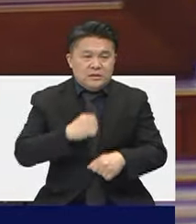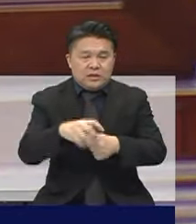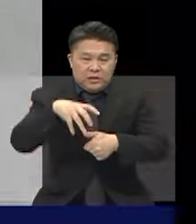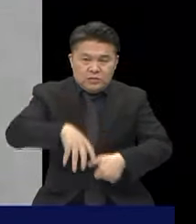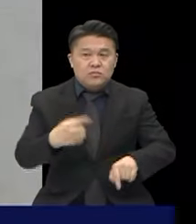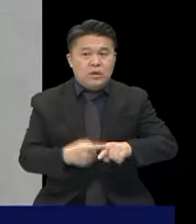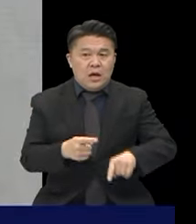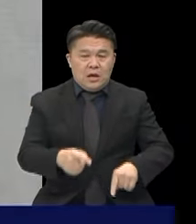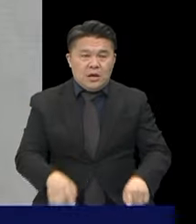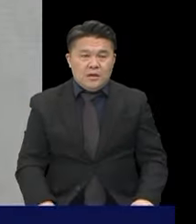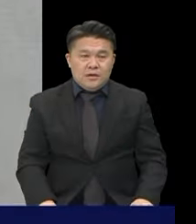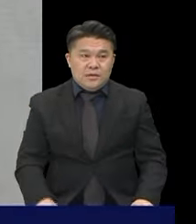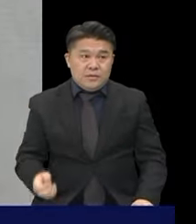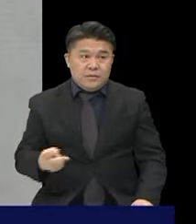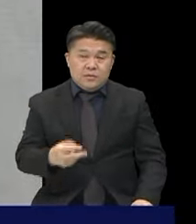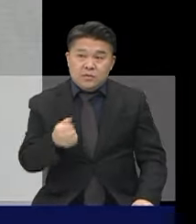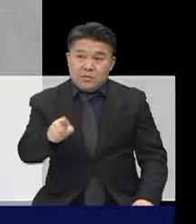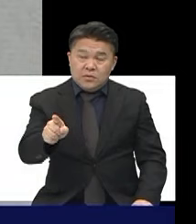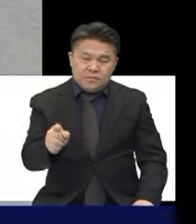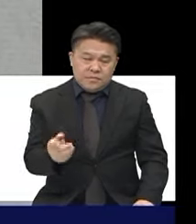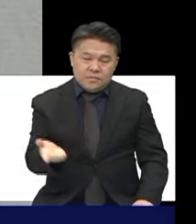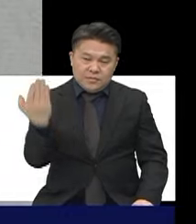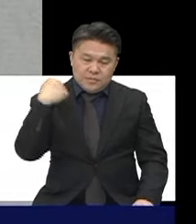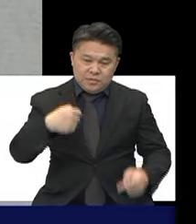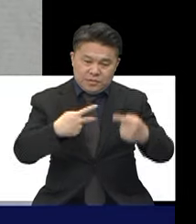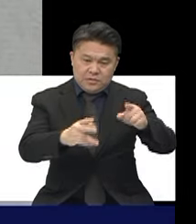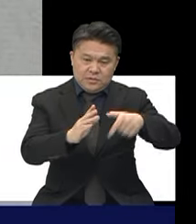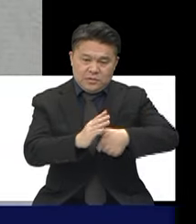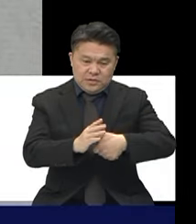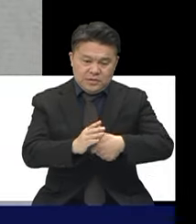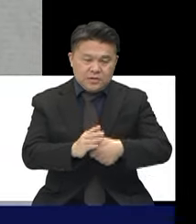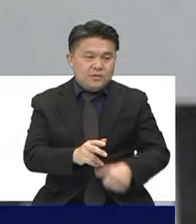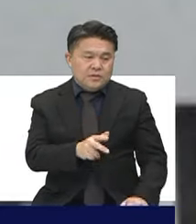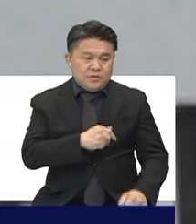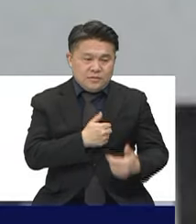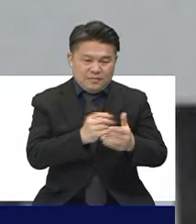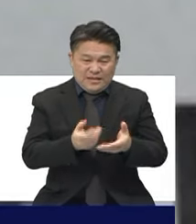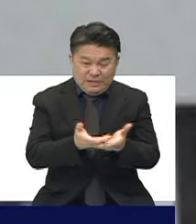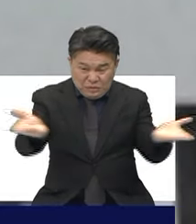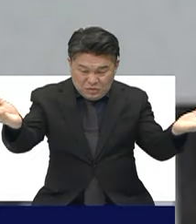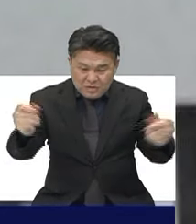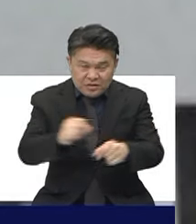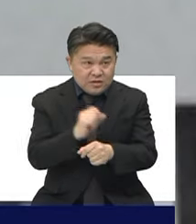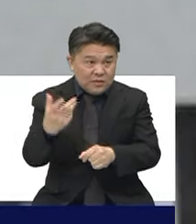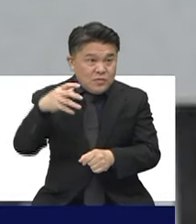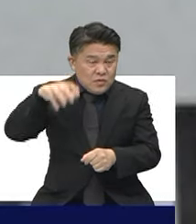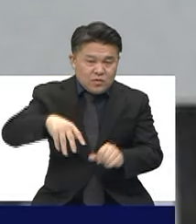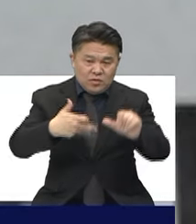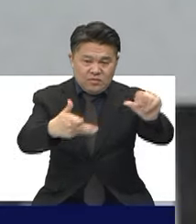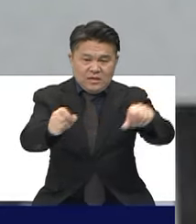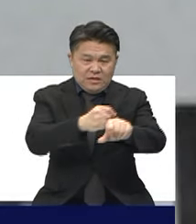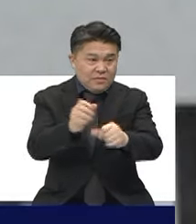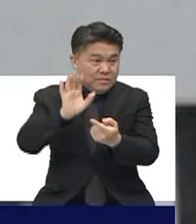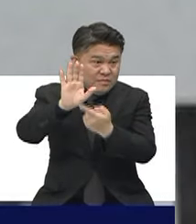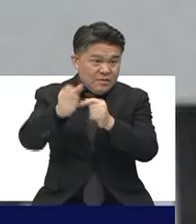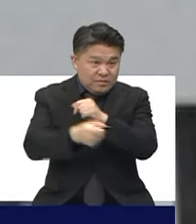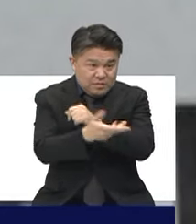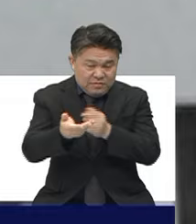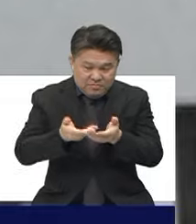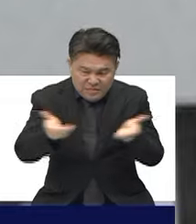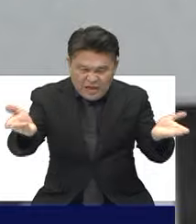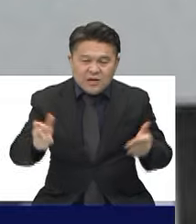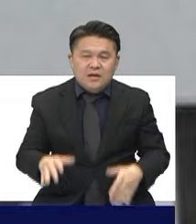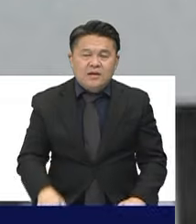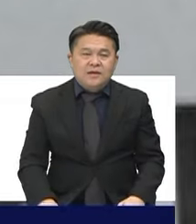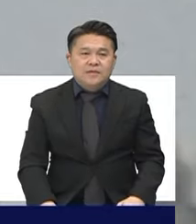행위이고, 앞서 허 의장은 지난 2일 전체 동료 의원실에 특정 언론사의 5.18 특별판 신문을 배포해